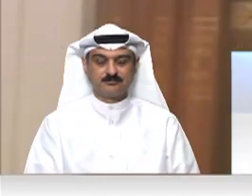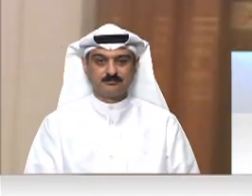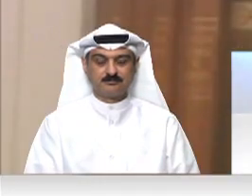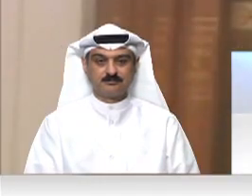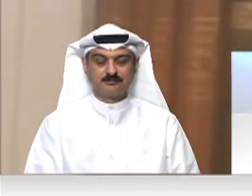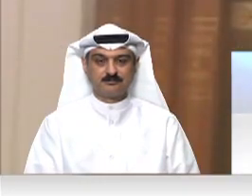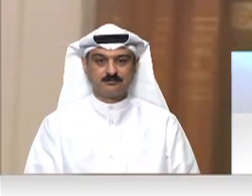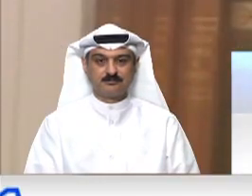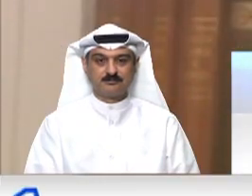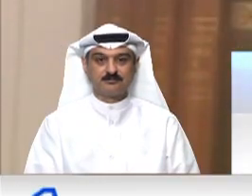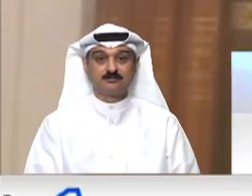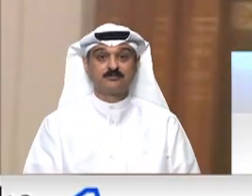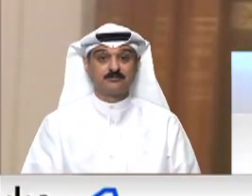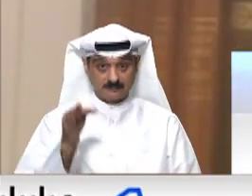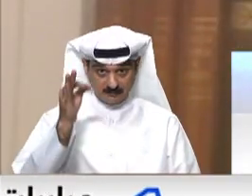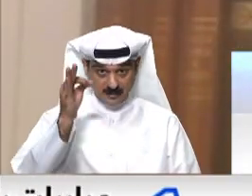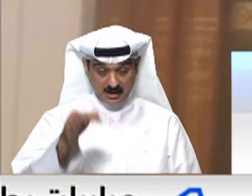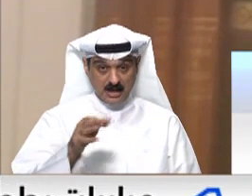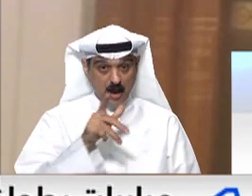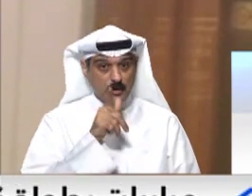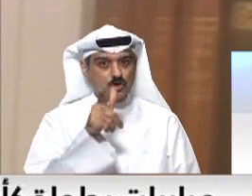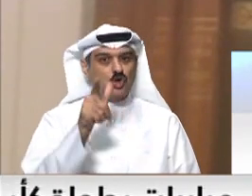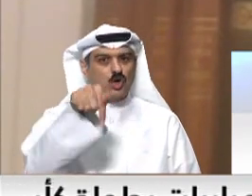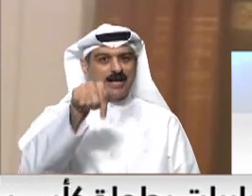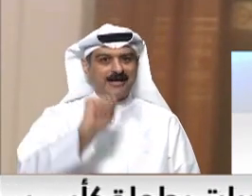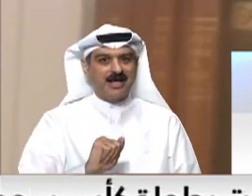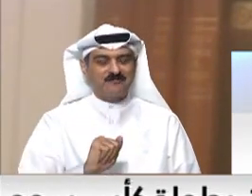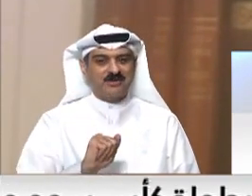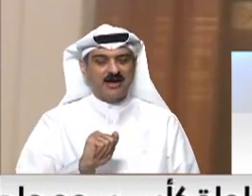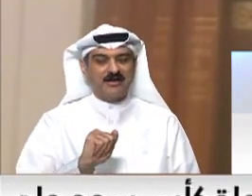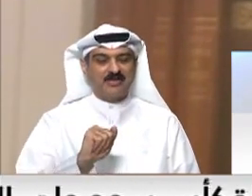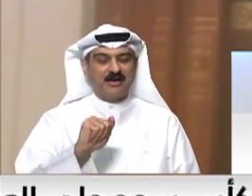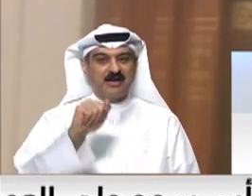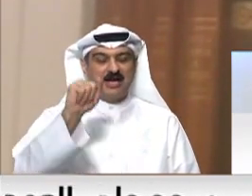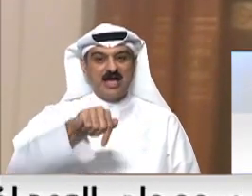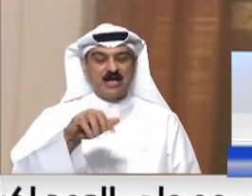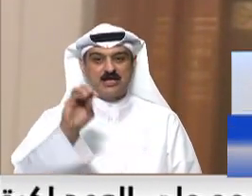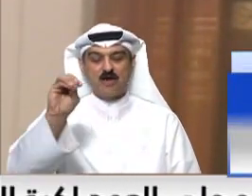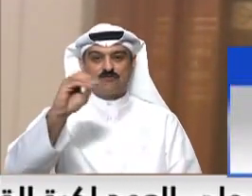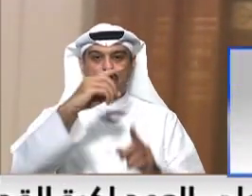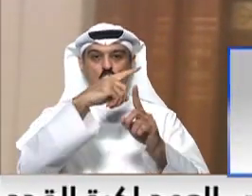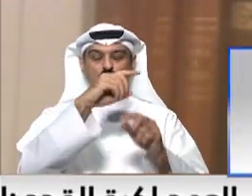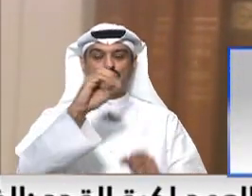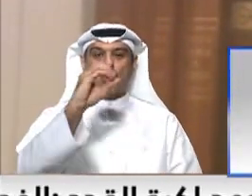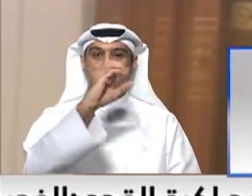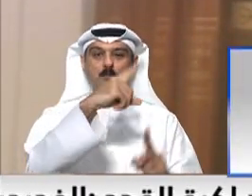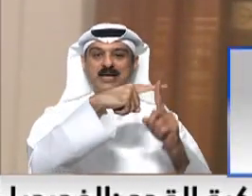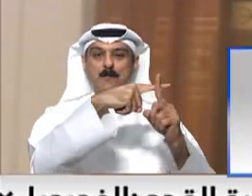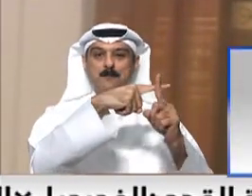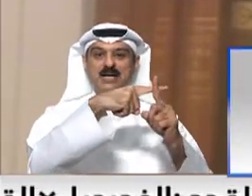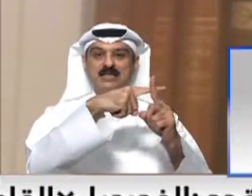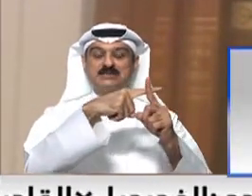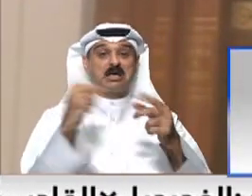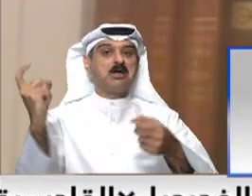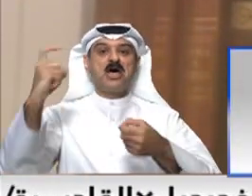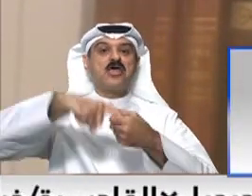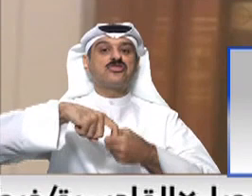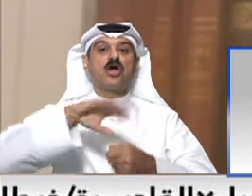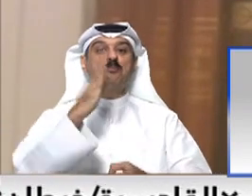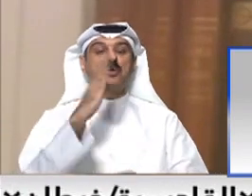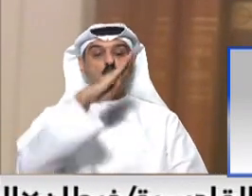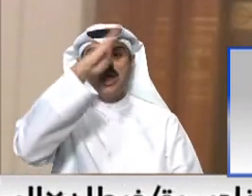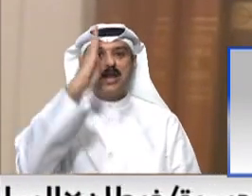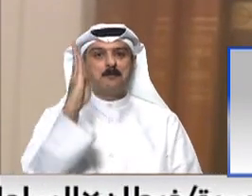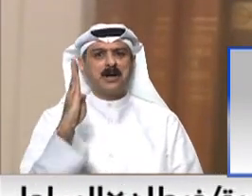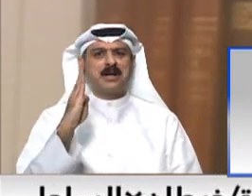وهنا لابد من الإشارة إلى أن التحالف تدعم بانضمام البرازيل إليه